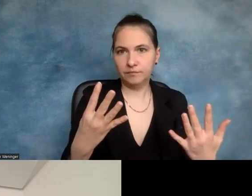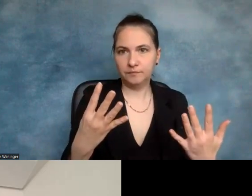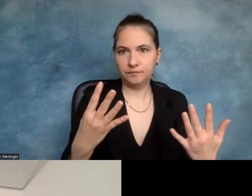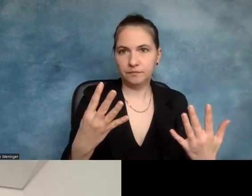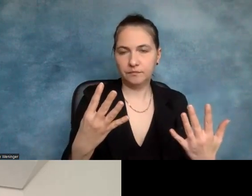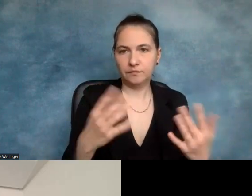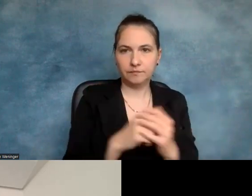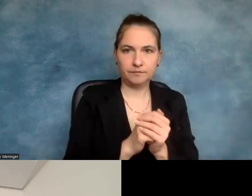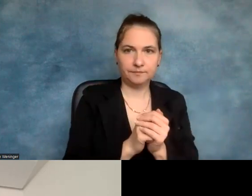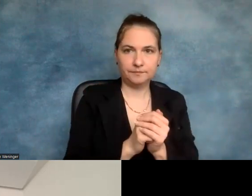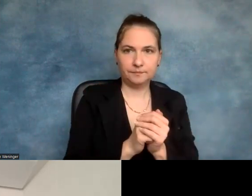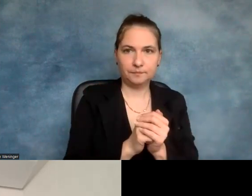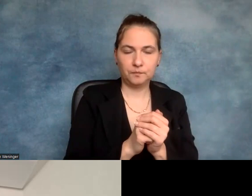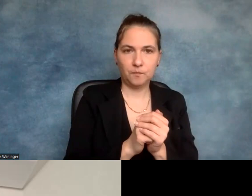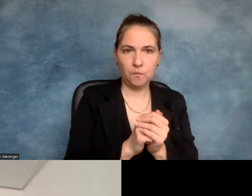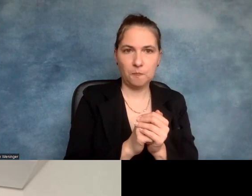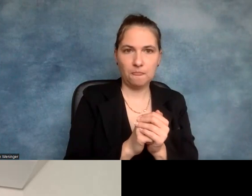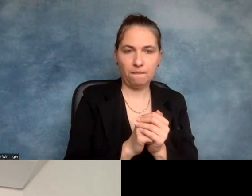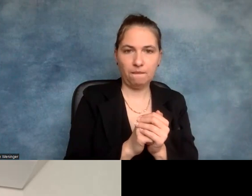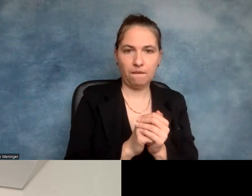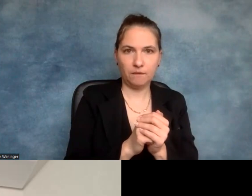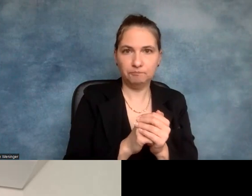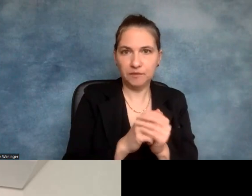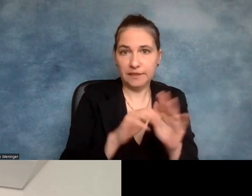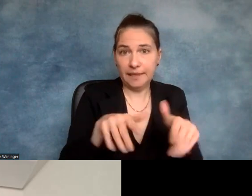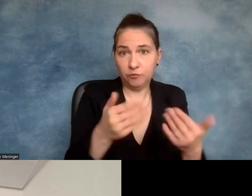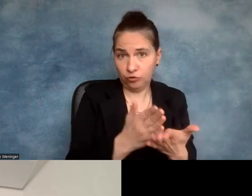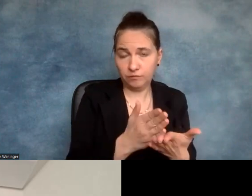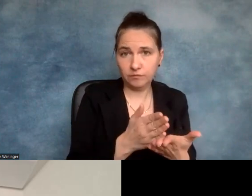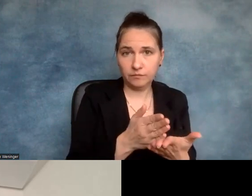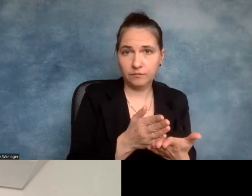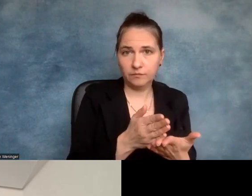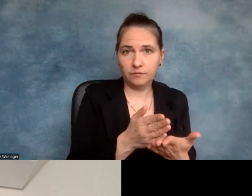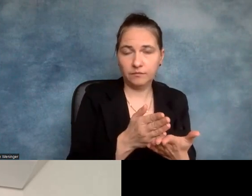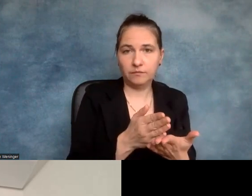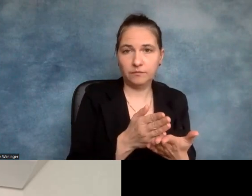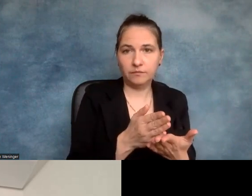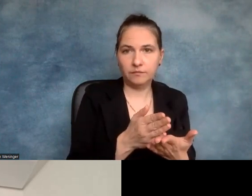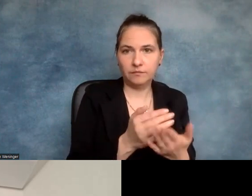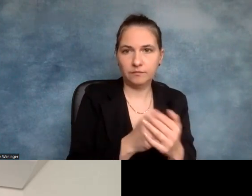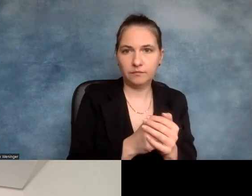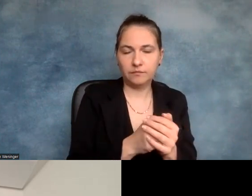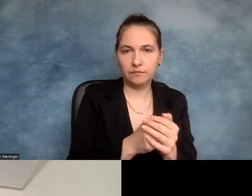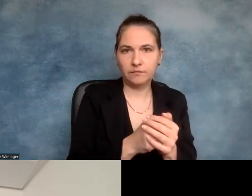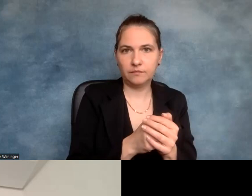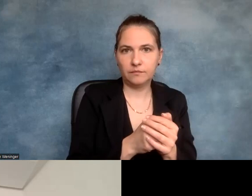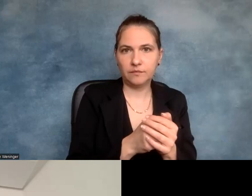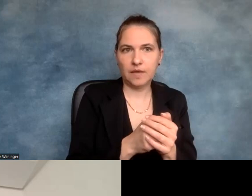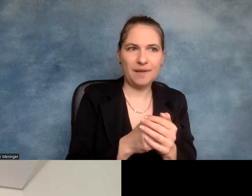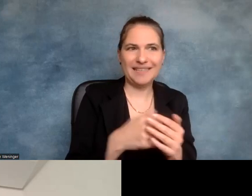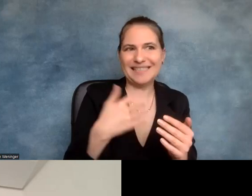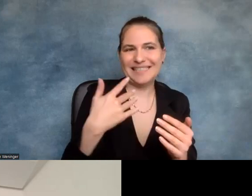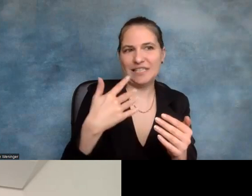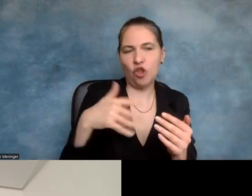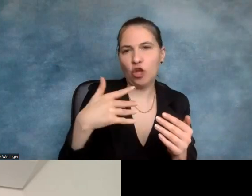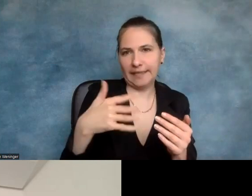Die haben wir in einer Form jetzt schon vorliegen, ist aber noch nicht die, die dann letztendlich harmonisiert